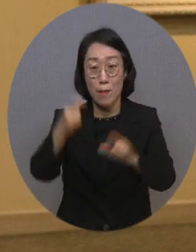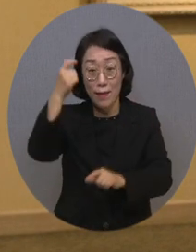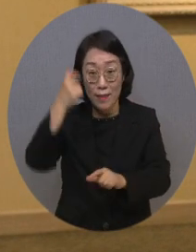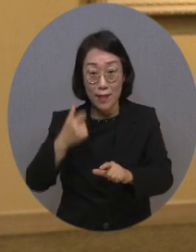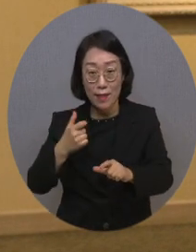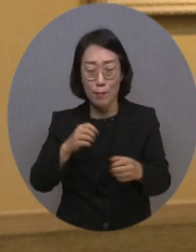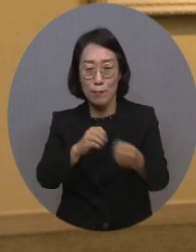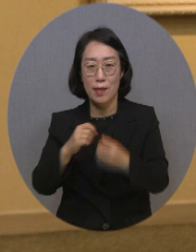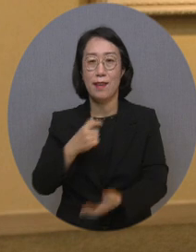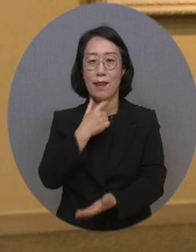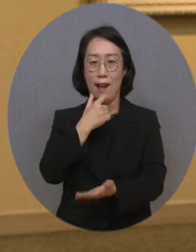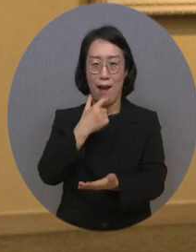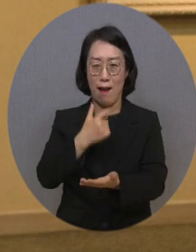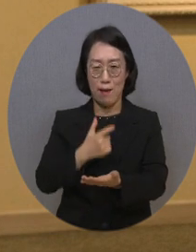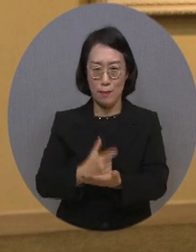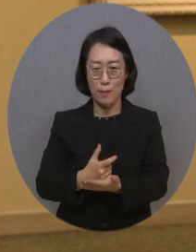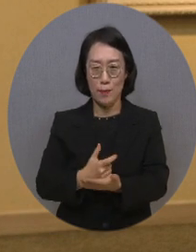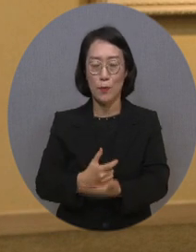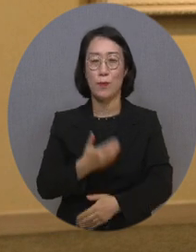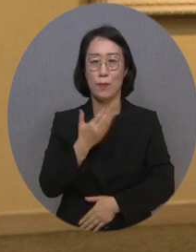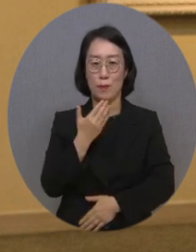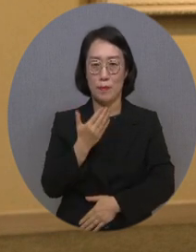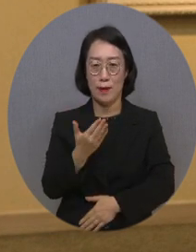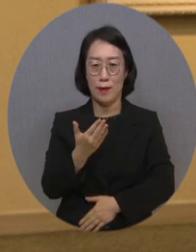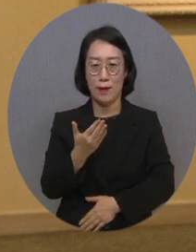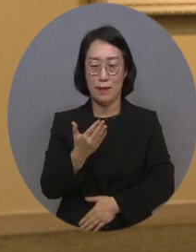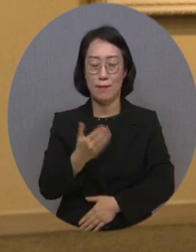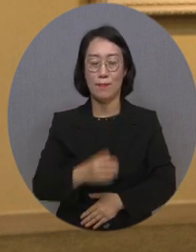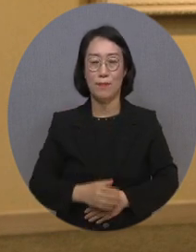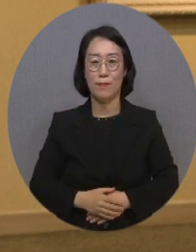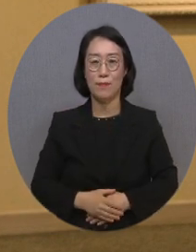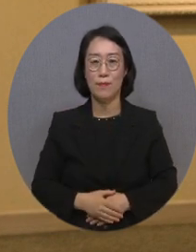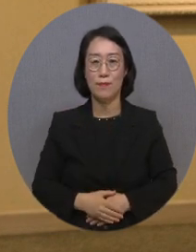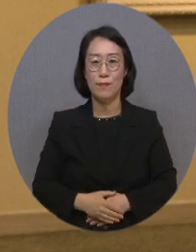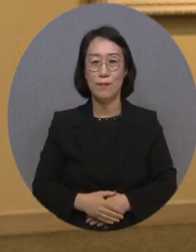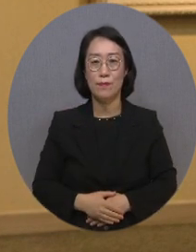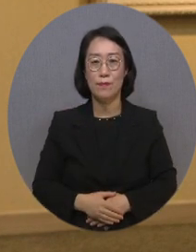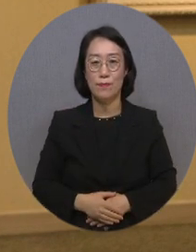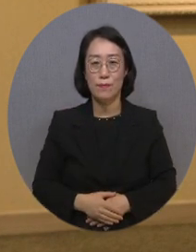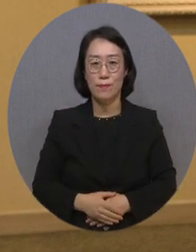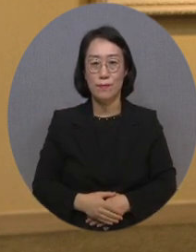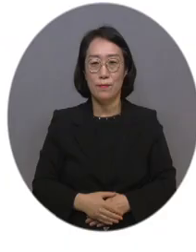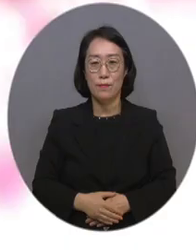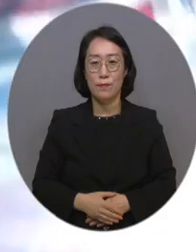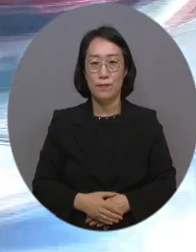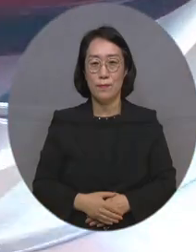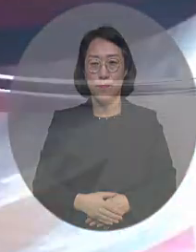깊은 울림을 전해주고 있습니다. 복지TV 뉴스 이소연입니다.